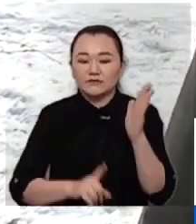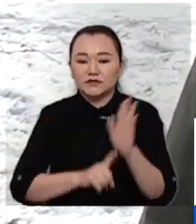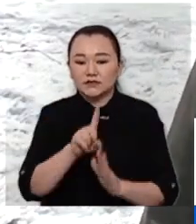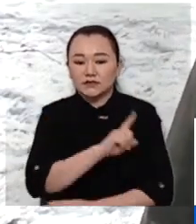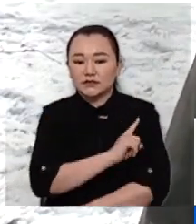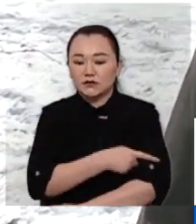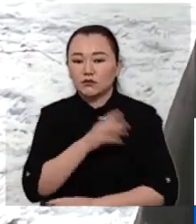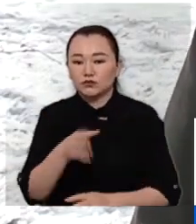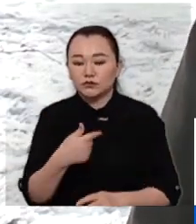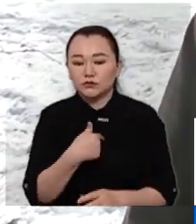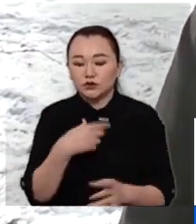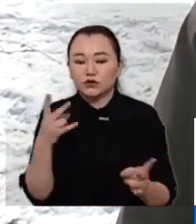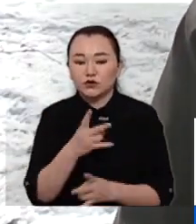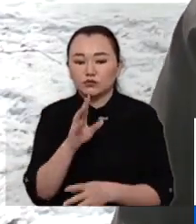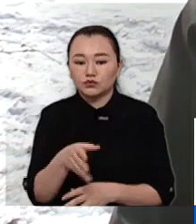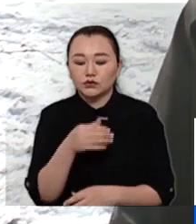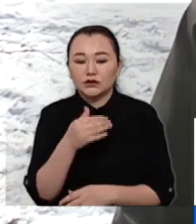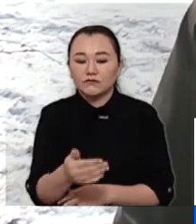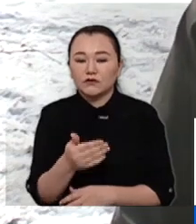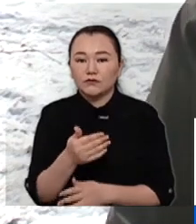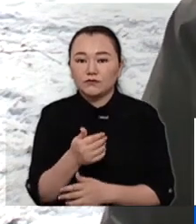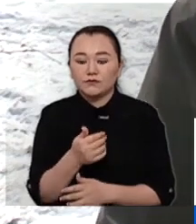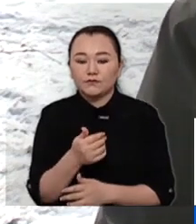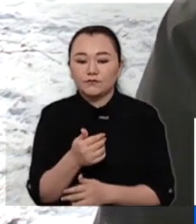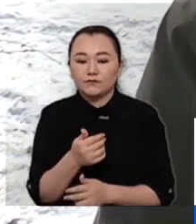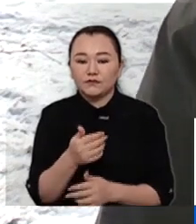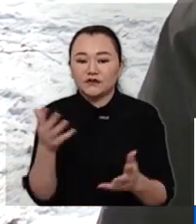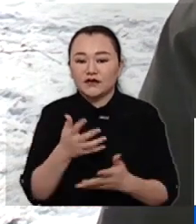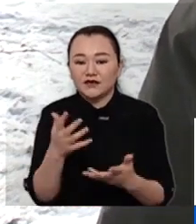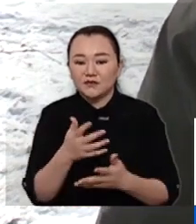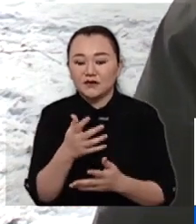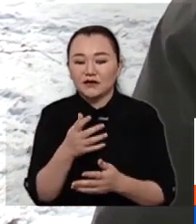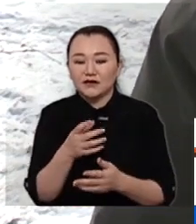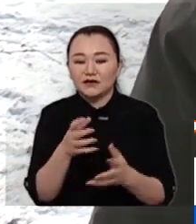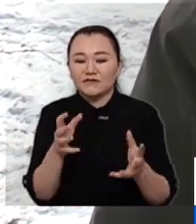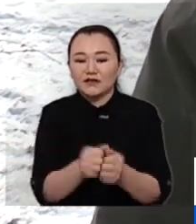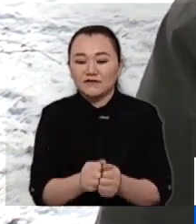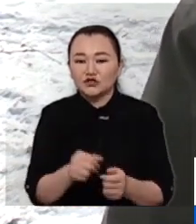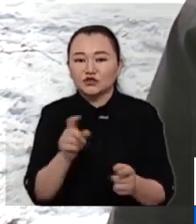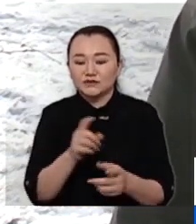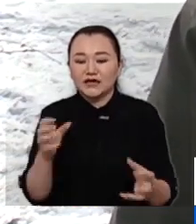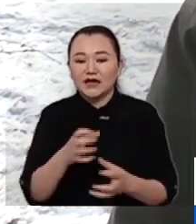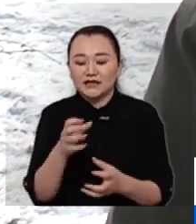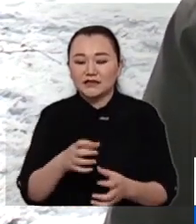силу, то есть мне надо будет его какими-то